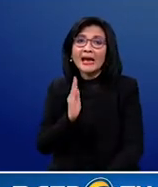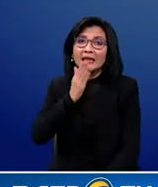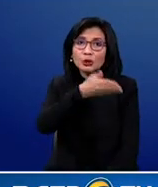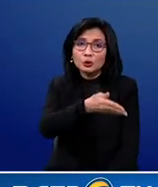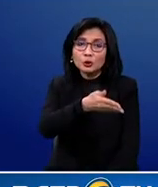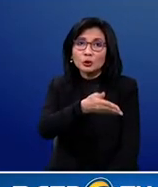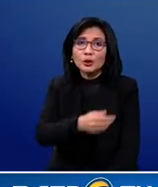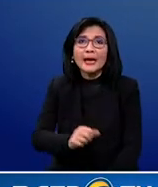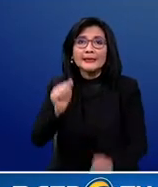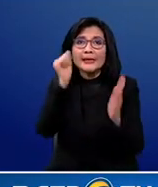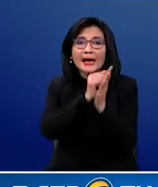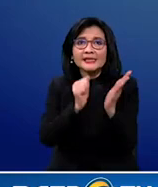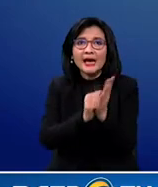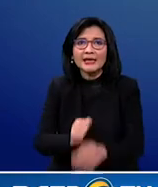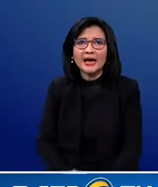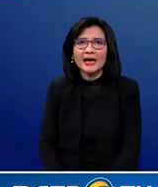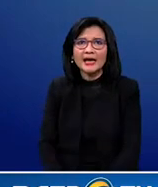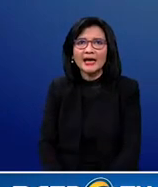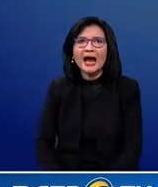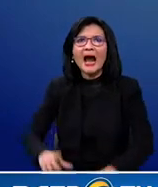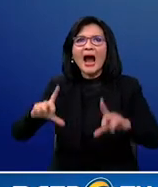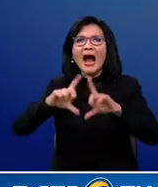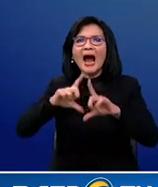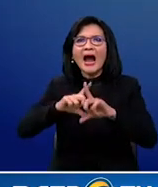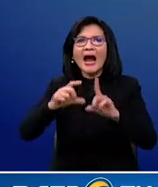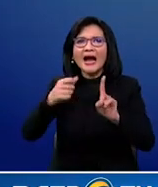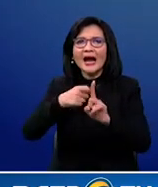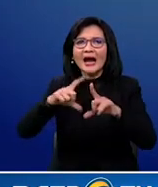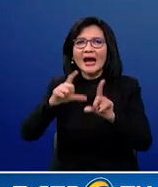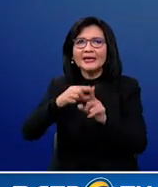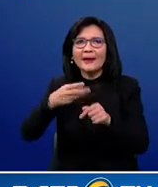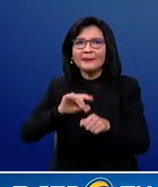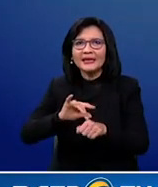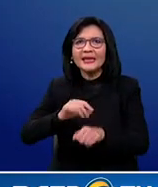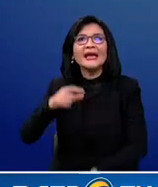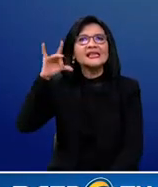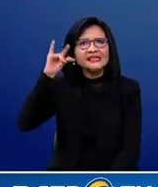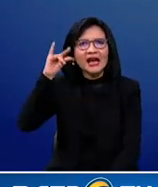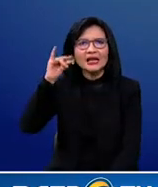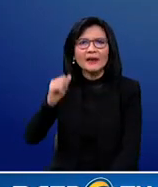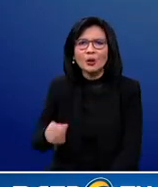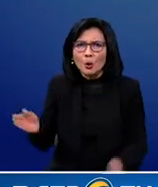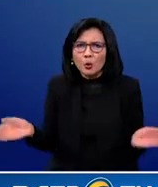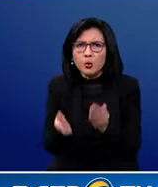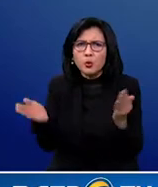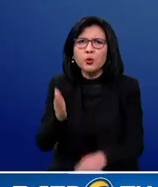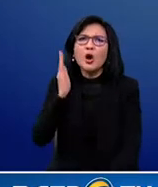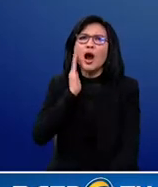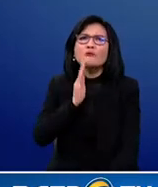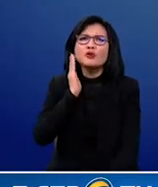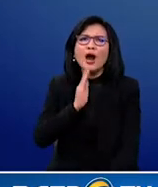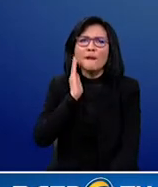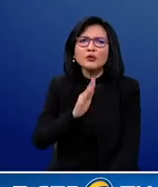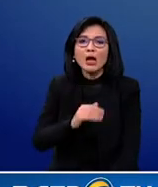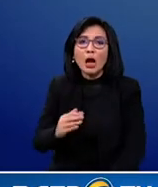di acara yang namanya Akademi Instagram Pak dan itu sangat-sangat memaju anak-anak muda untuk bisa